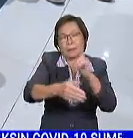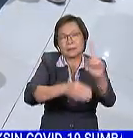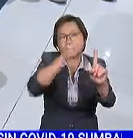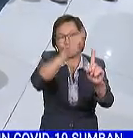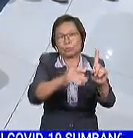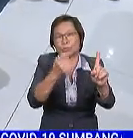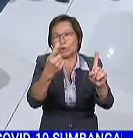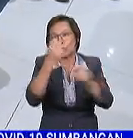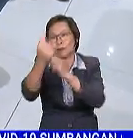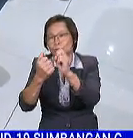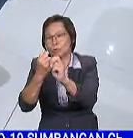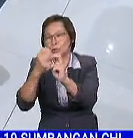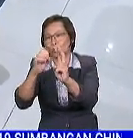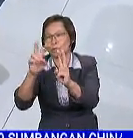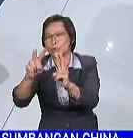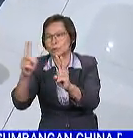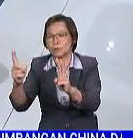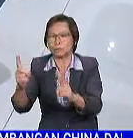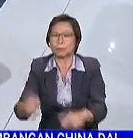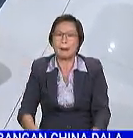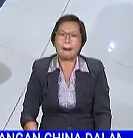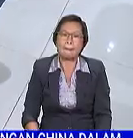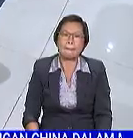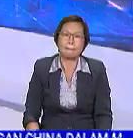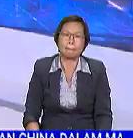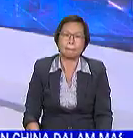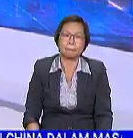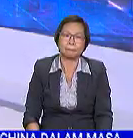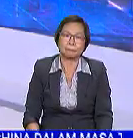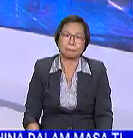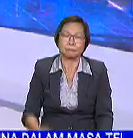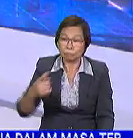1 November 2021. Orang ramai diingat